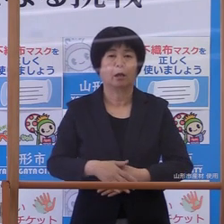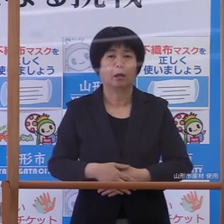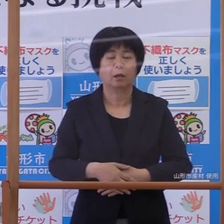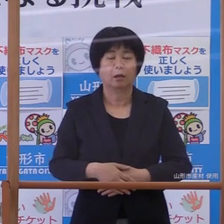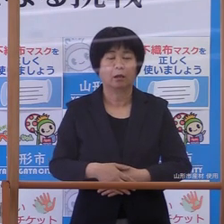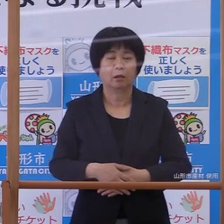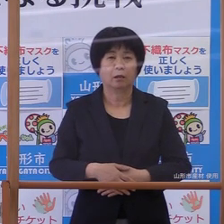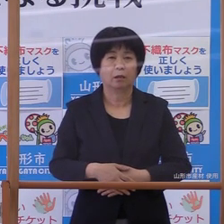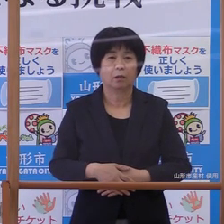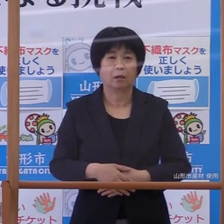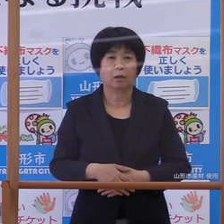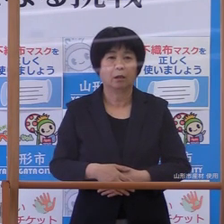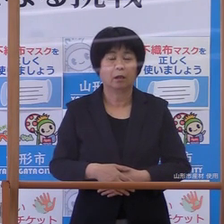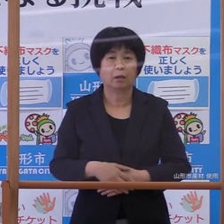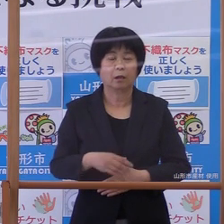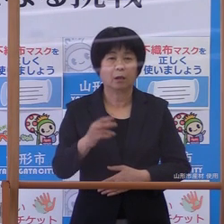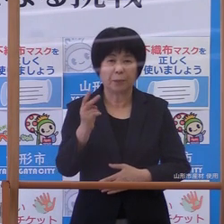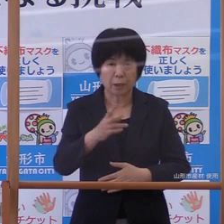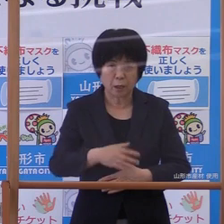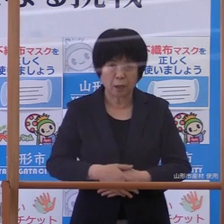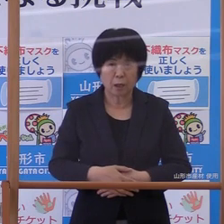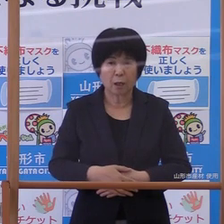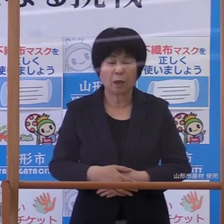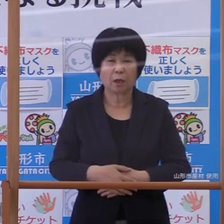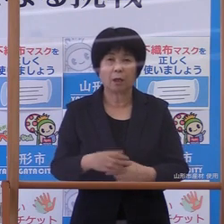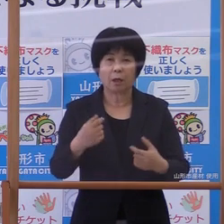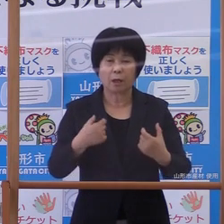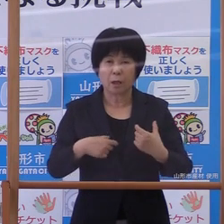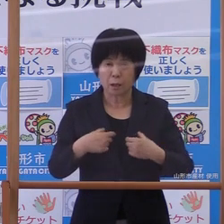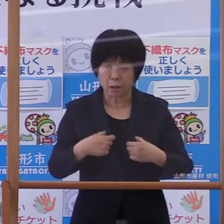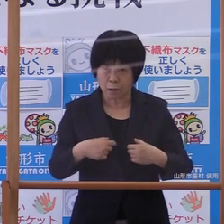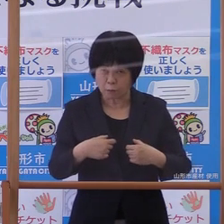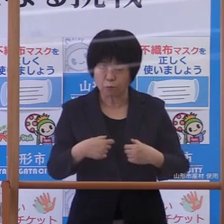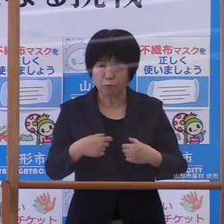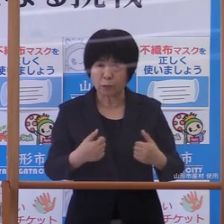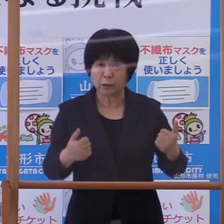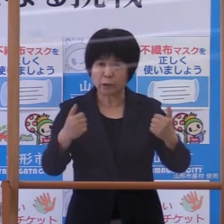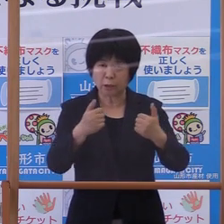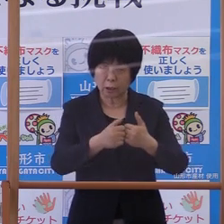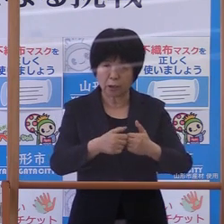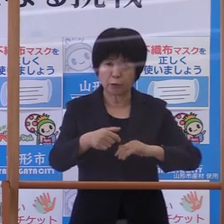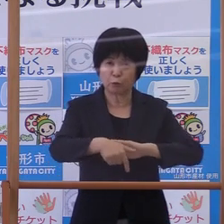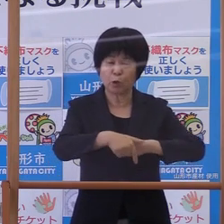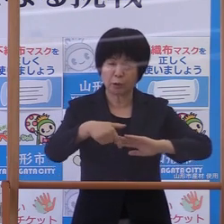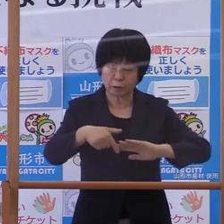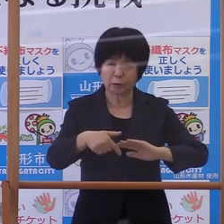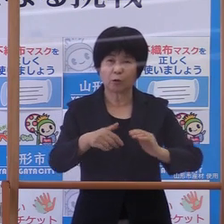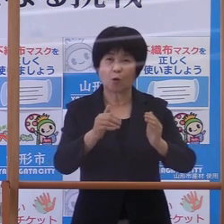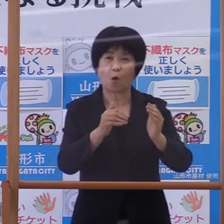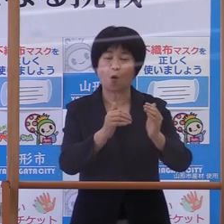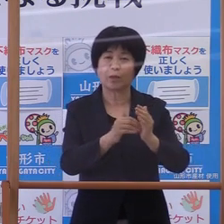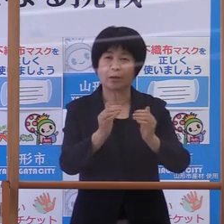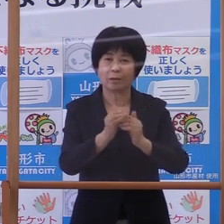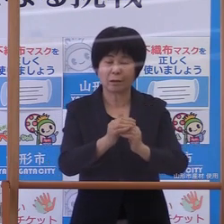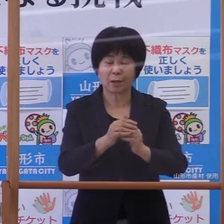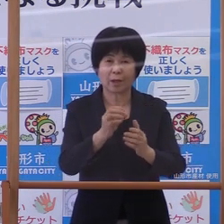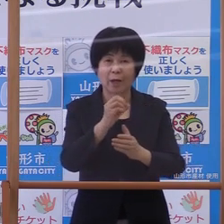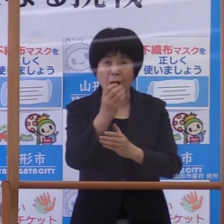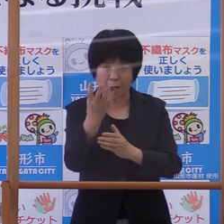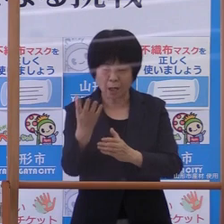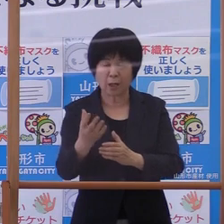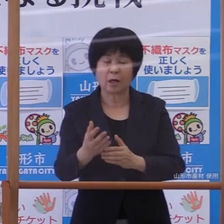。また学生チャレンジプロジェクトとして行った竹あかりですね、御殿関